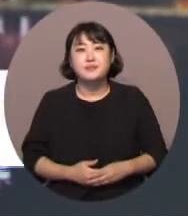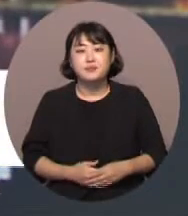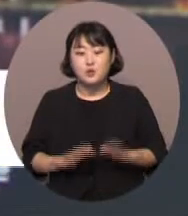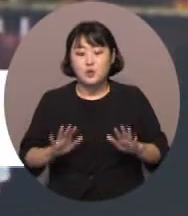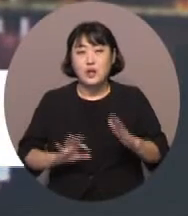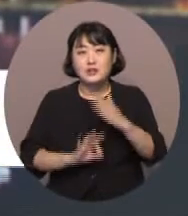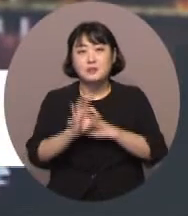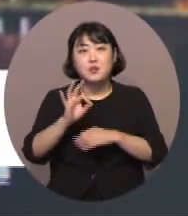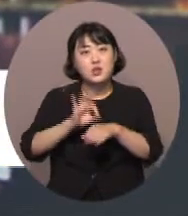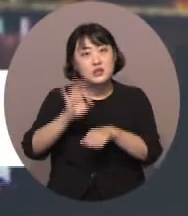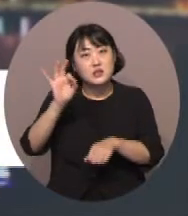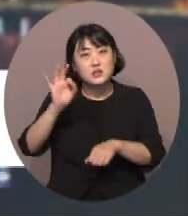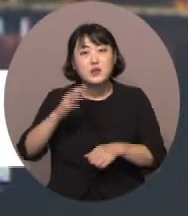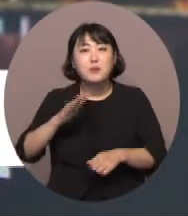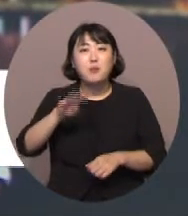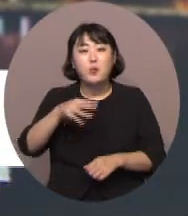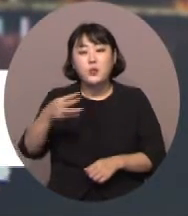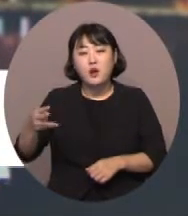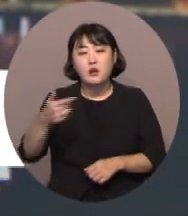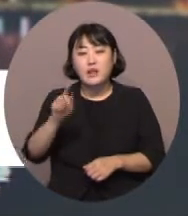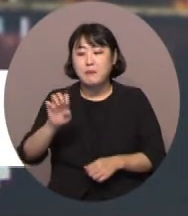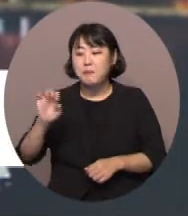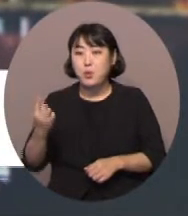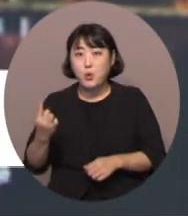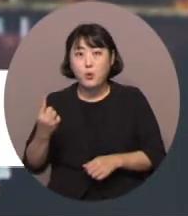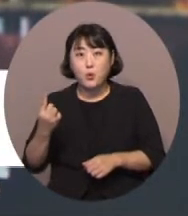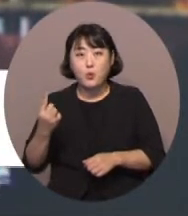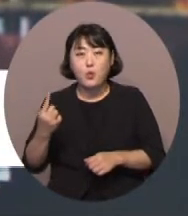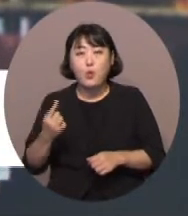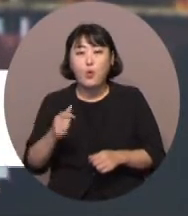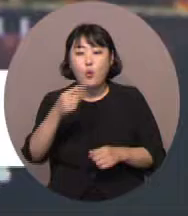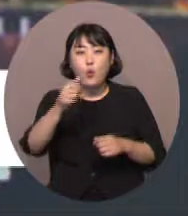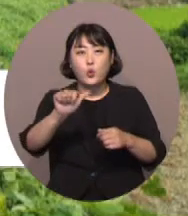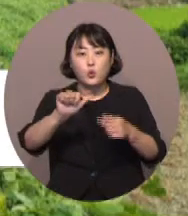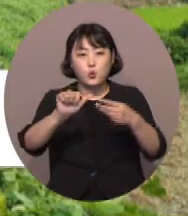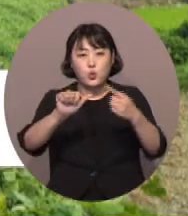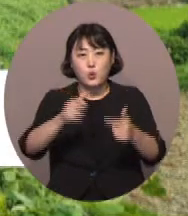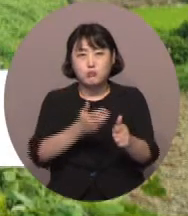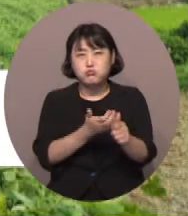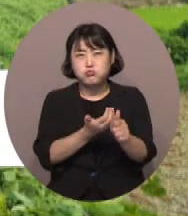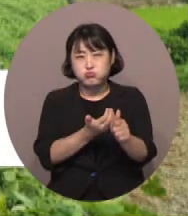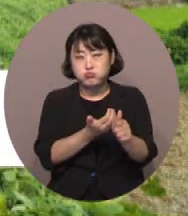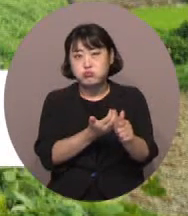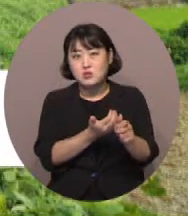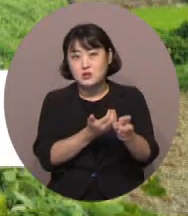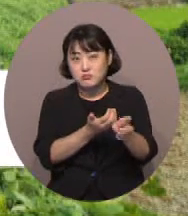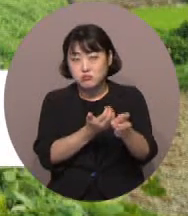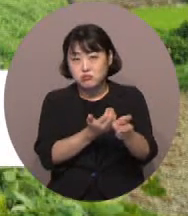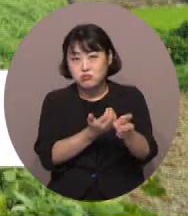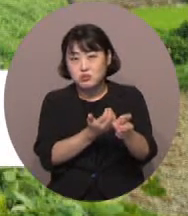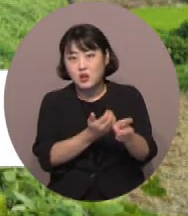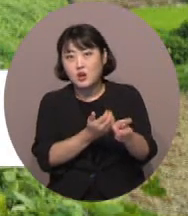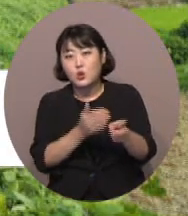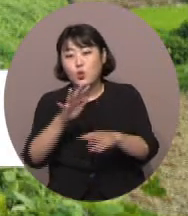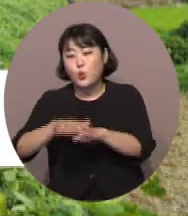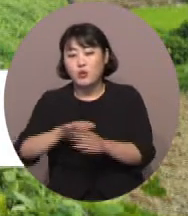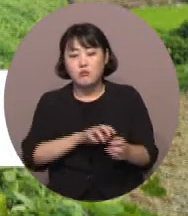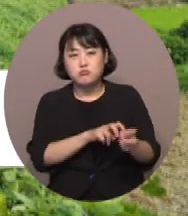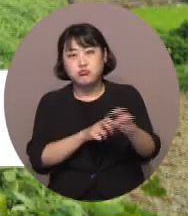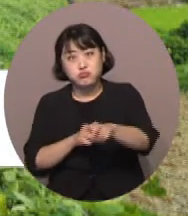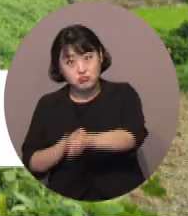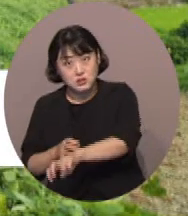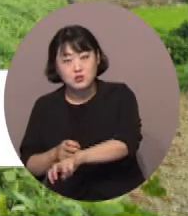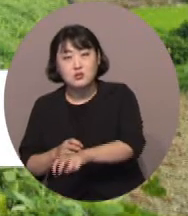오늘 오전 10시쯤 보령시 남포면 의한 도로에서 주행 중이던 5톤 트럭이 논으로 추락했습니다 이 사고로 50대